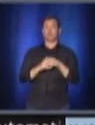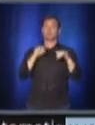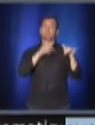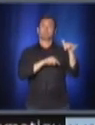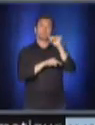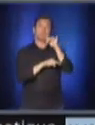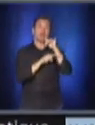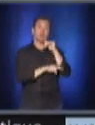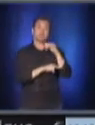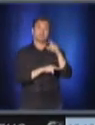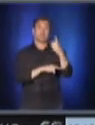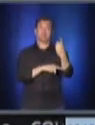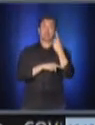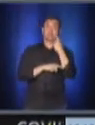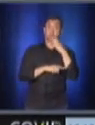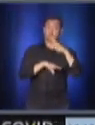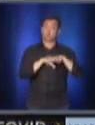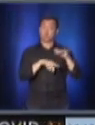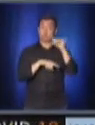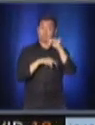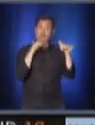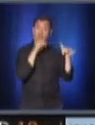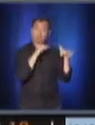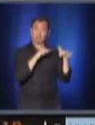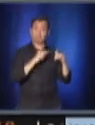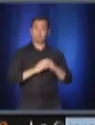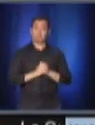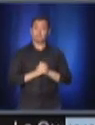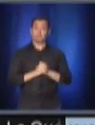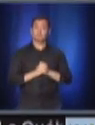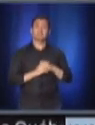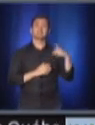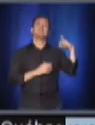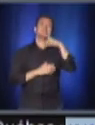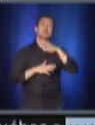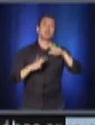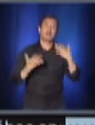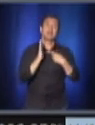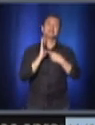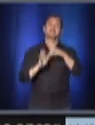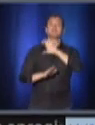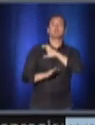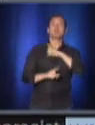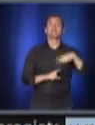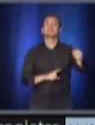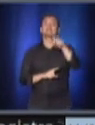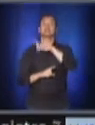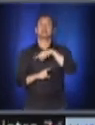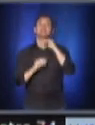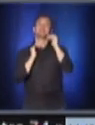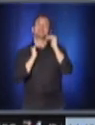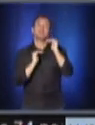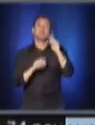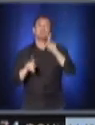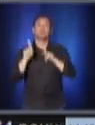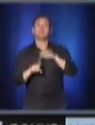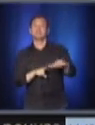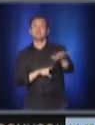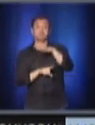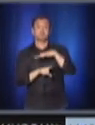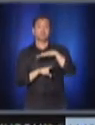votre question, c'est qu'il est difficile pour les membres, par exemple, des forces policières ou de la sécurité publique, de mettre